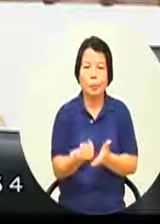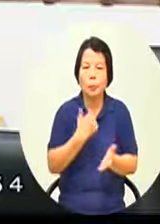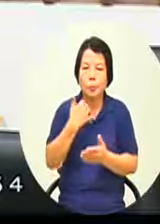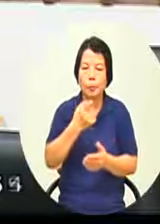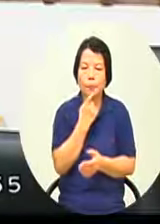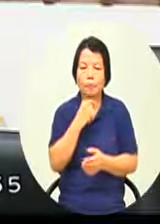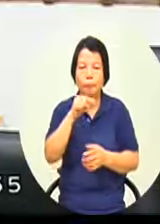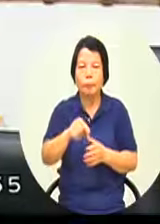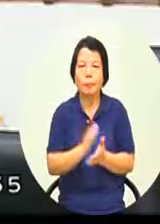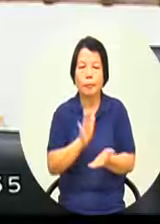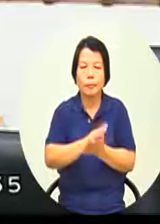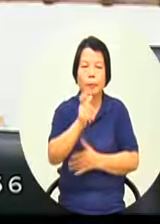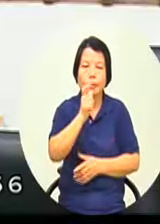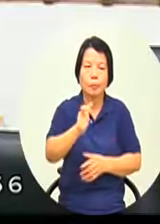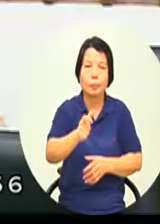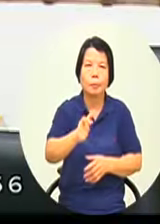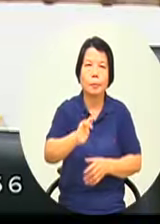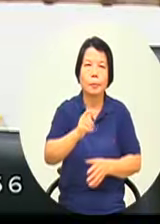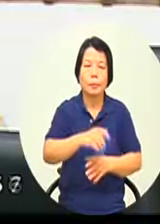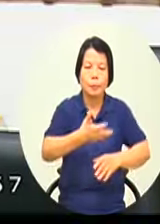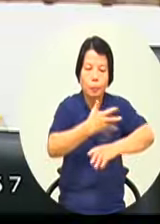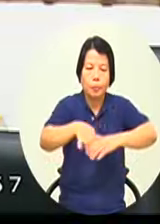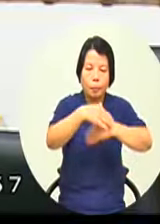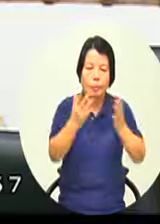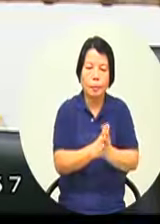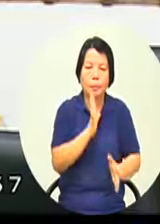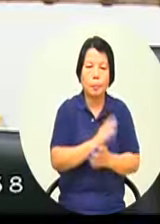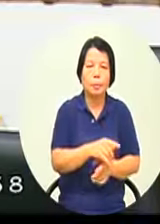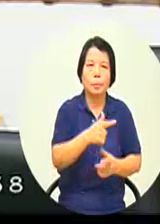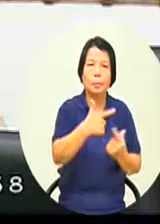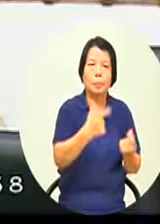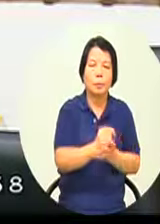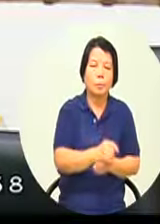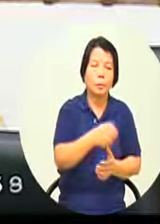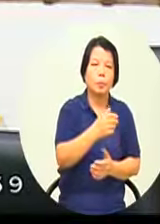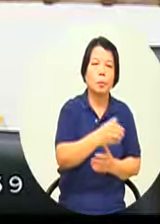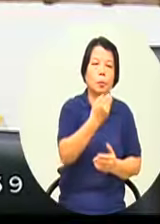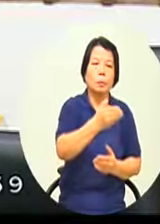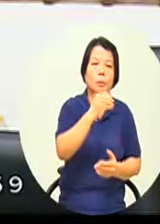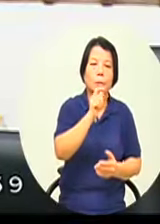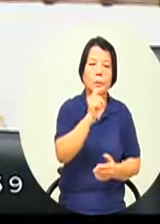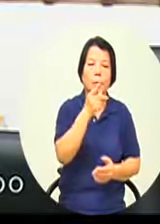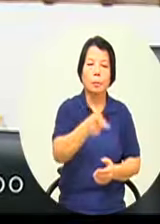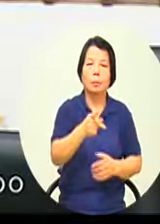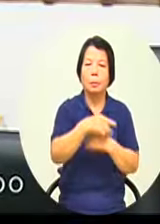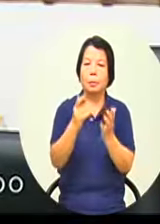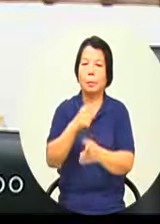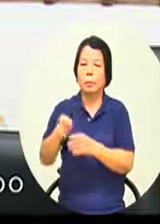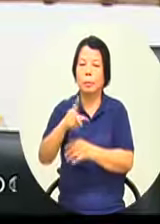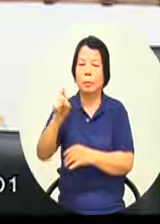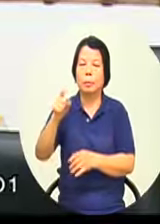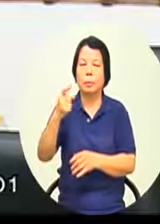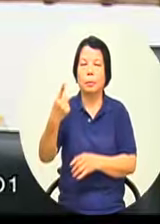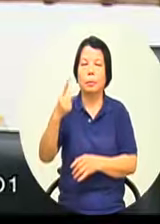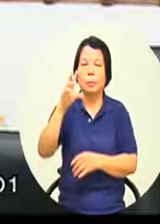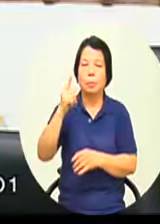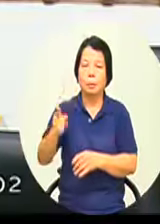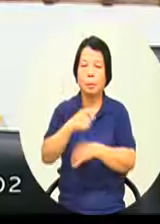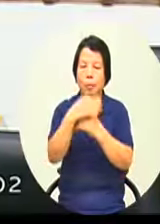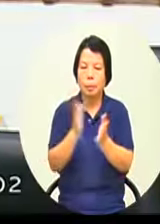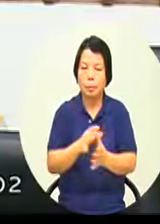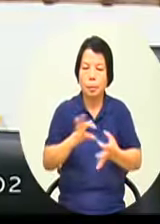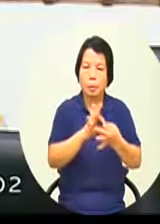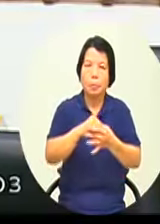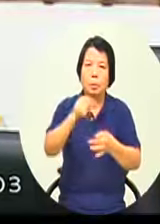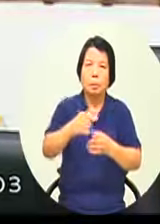后进溪的排水是9 K 加400到11 K 加660的范围排水断面，那如果说相关工程可以保护